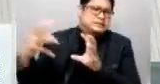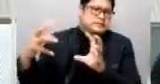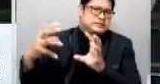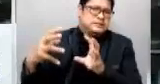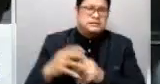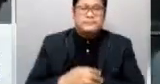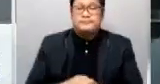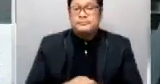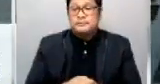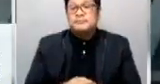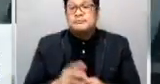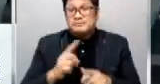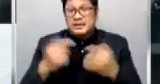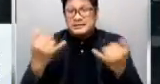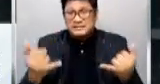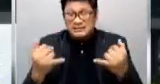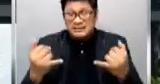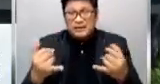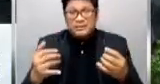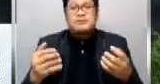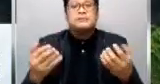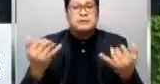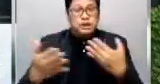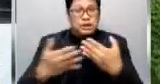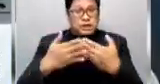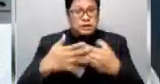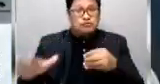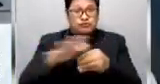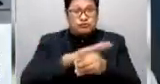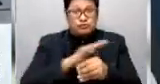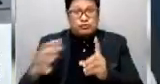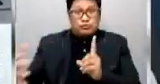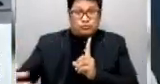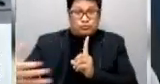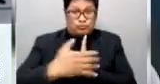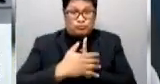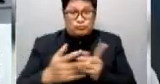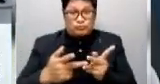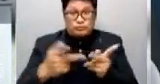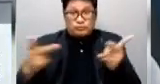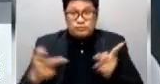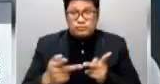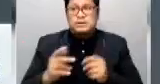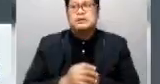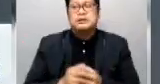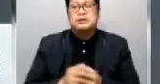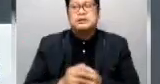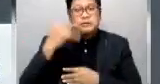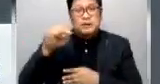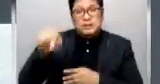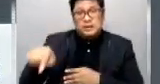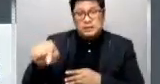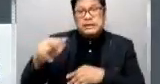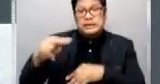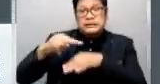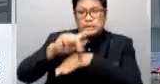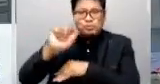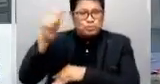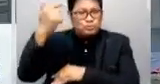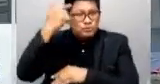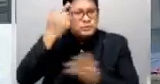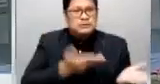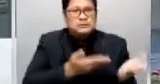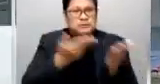na rin ang quarantine facilities ng Makati. Kaya ang iba sa quarantine facilities ng national government dinadala.